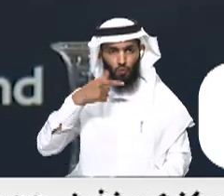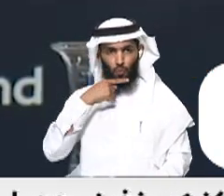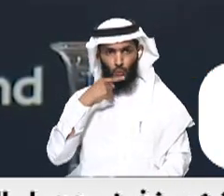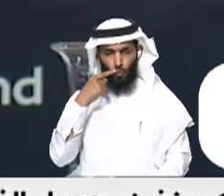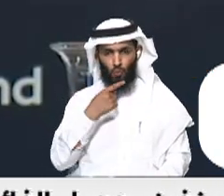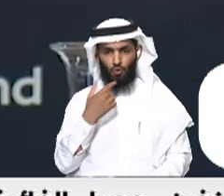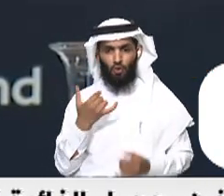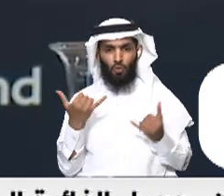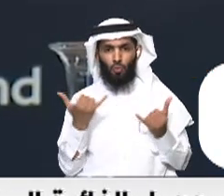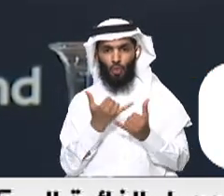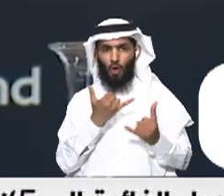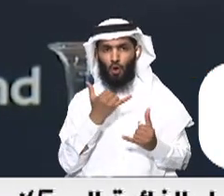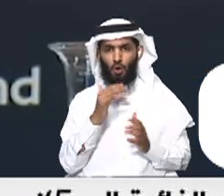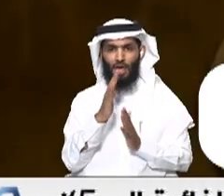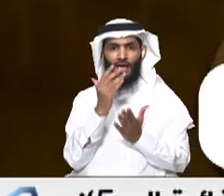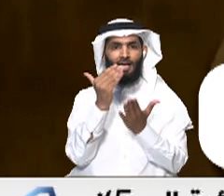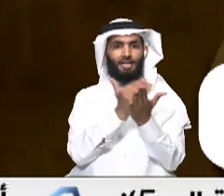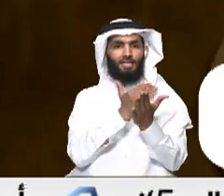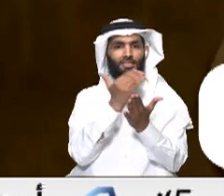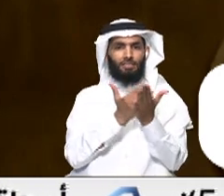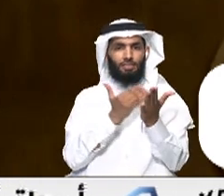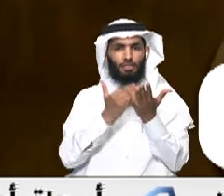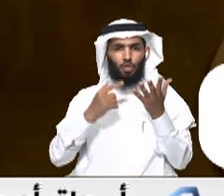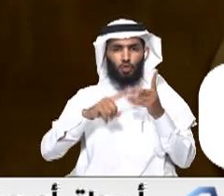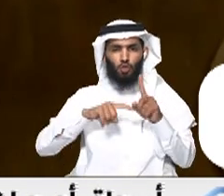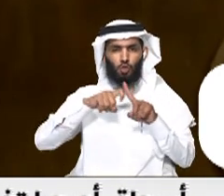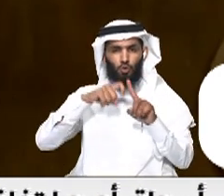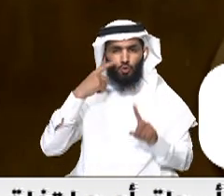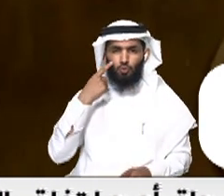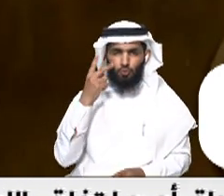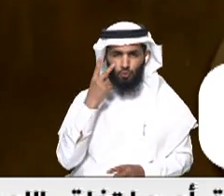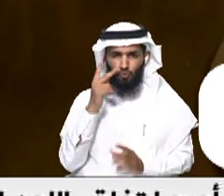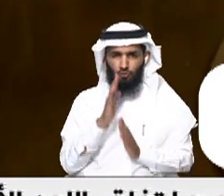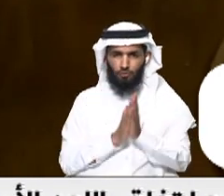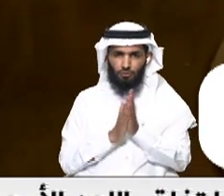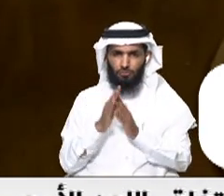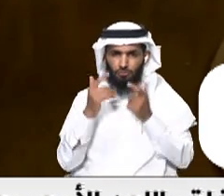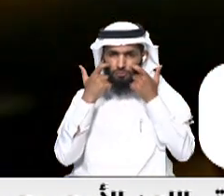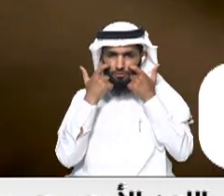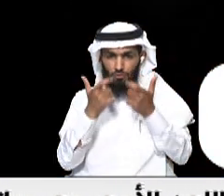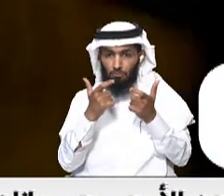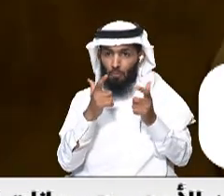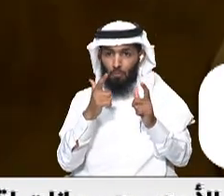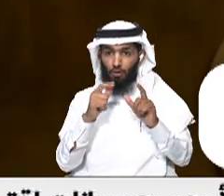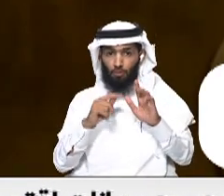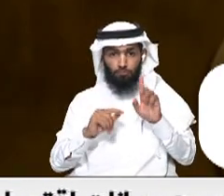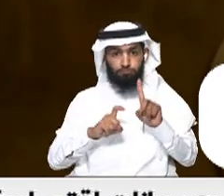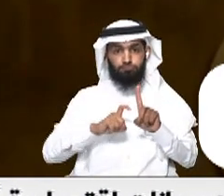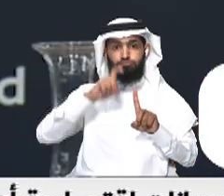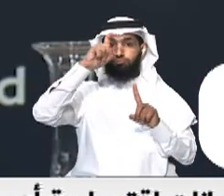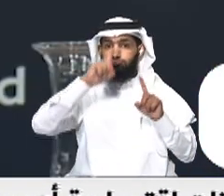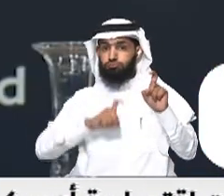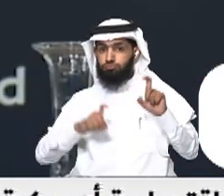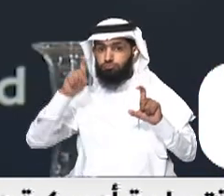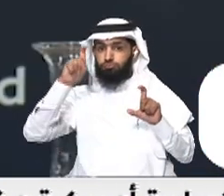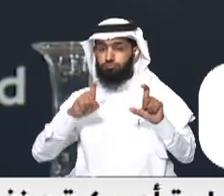ضرورة مراقبة الوضع الاقتصادي تخوفا من احتمالية ارتفاع التضخم مجددا.